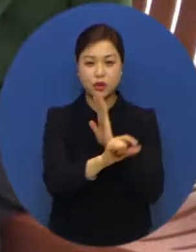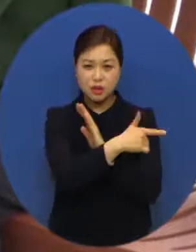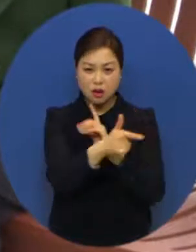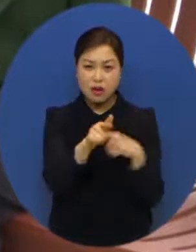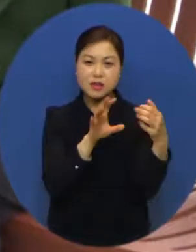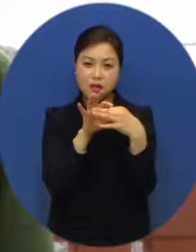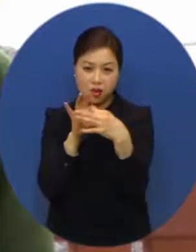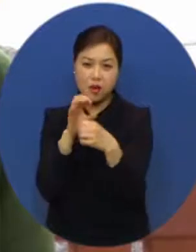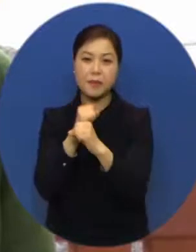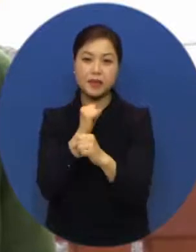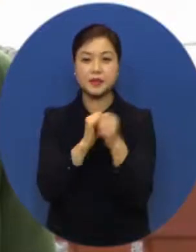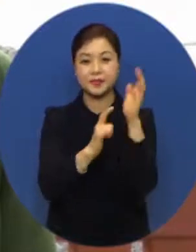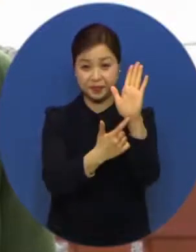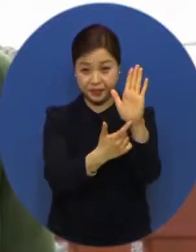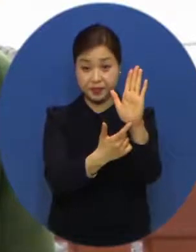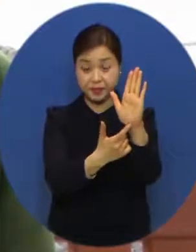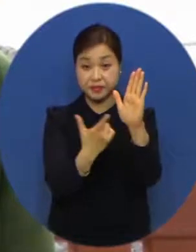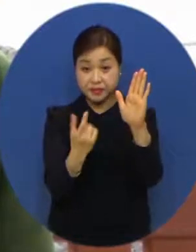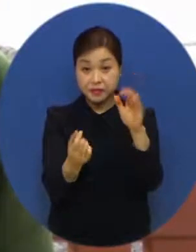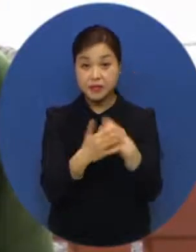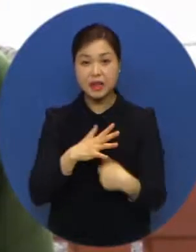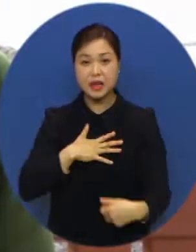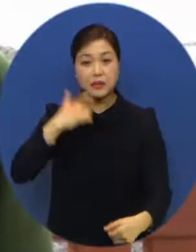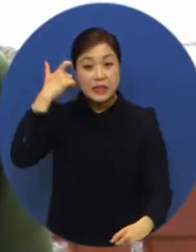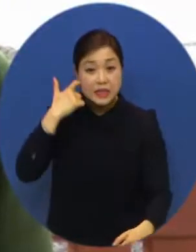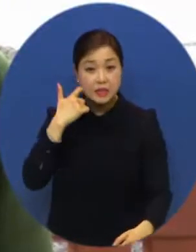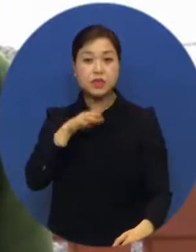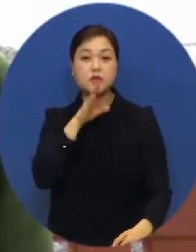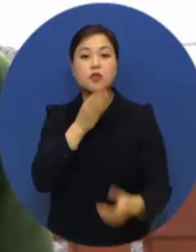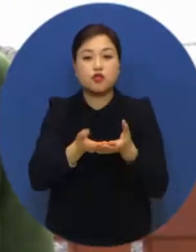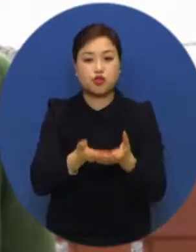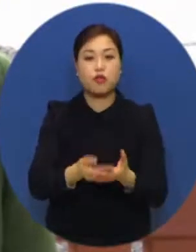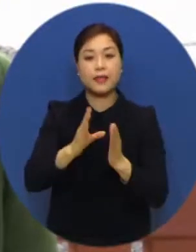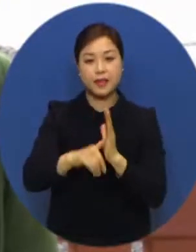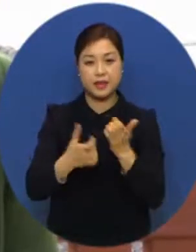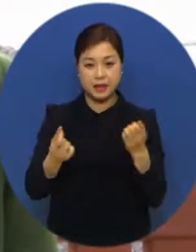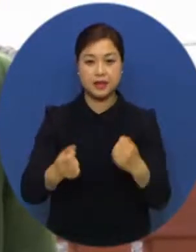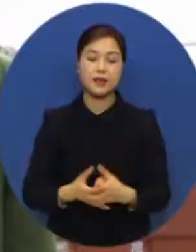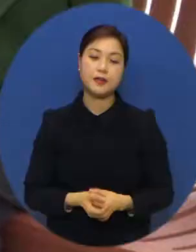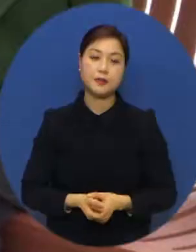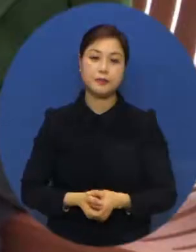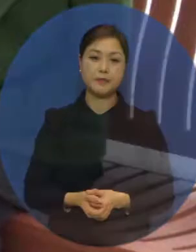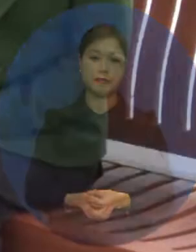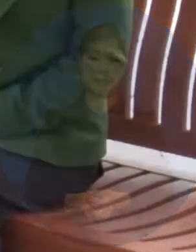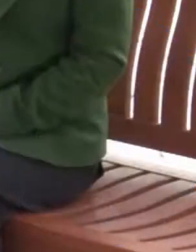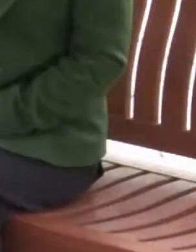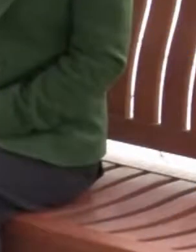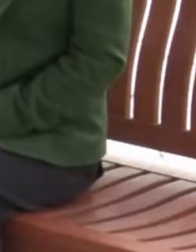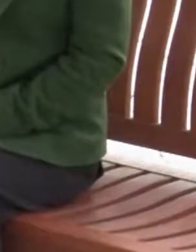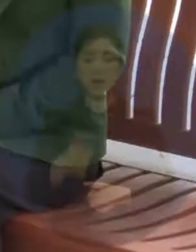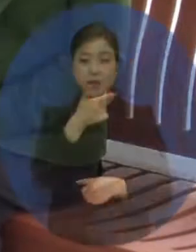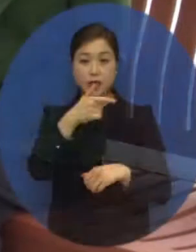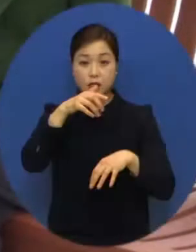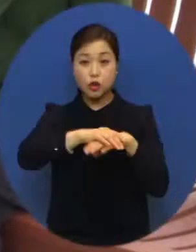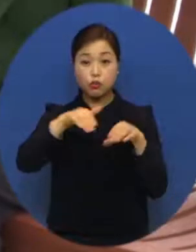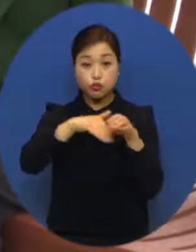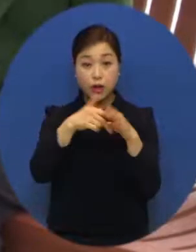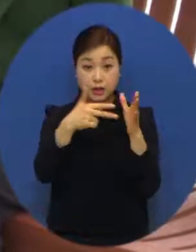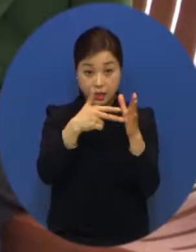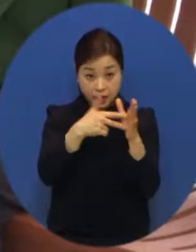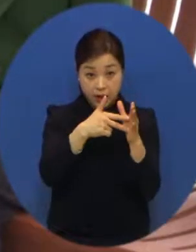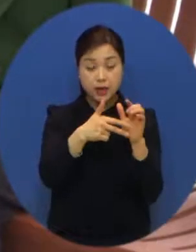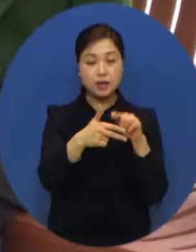이루어지고 있듯이 감성이 굉장히 중요해진 시대가 온 것 같습니다. 대전 문화재단의